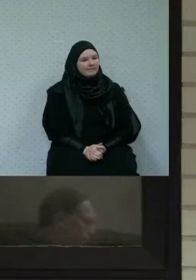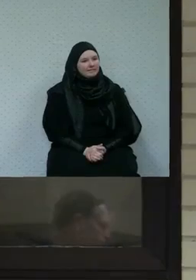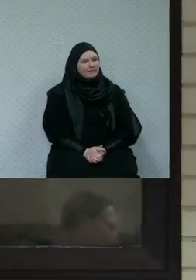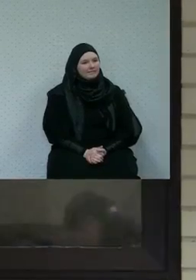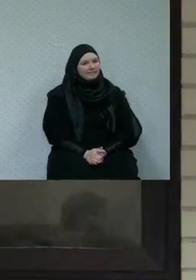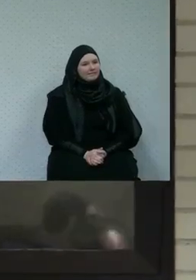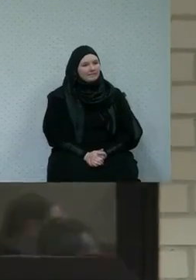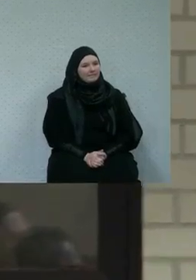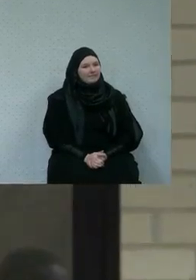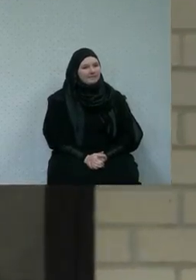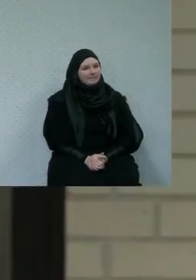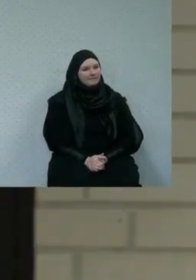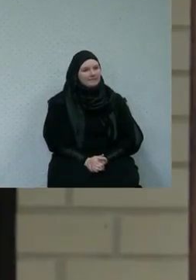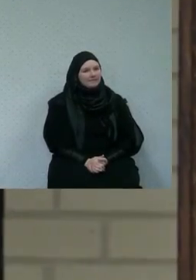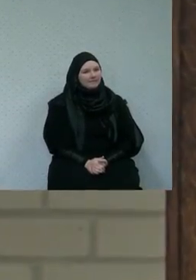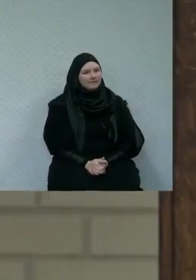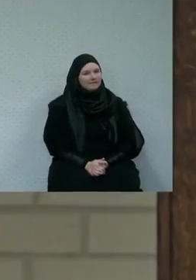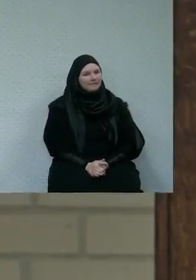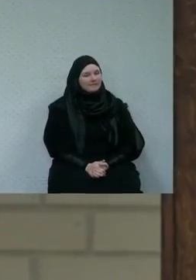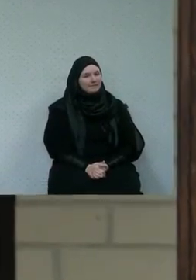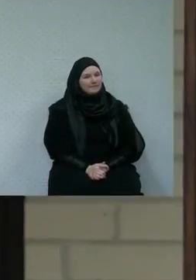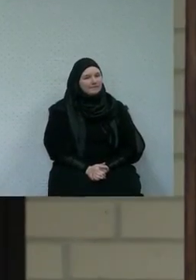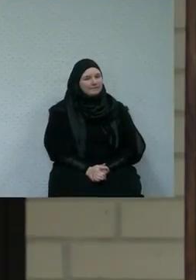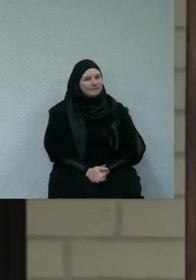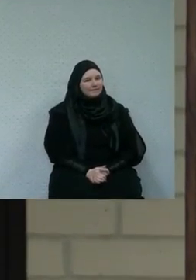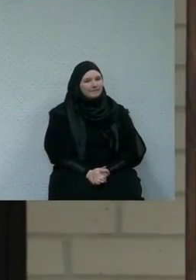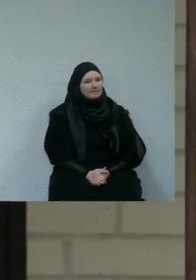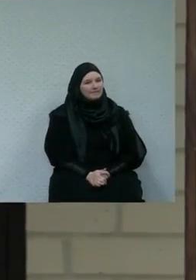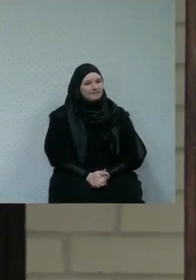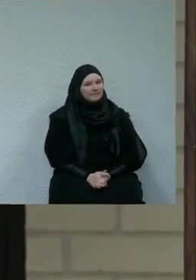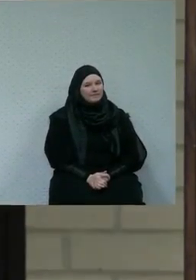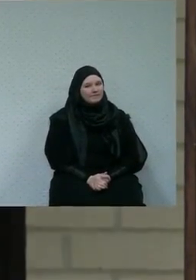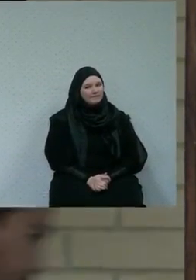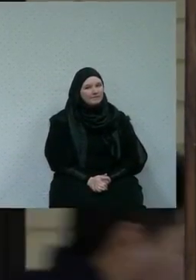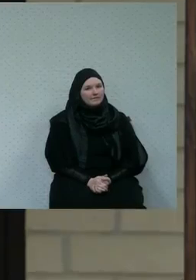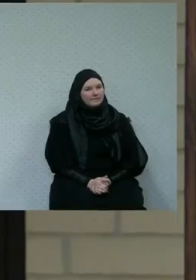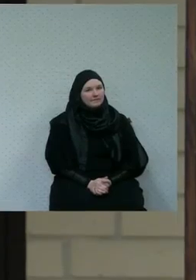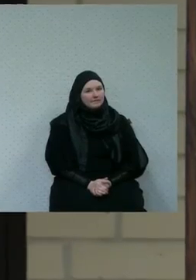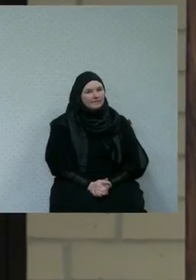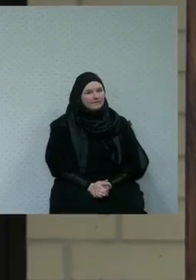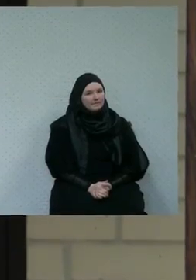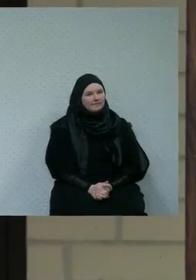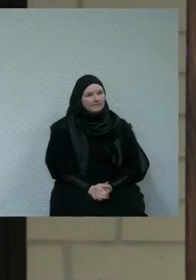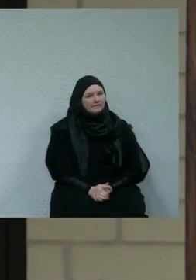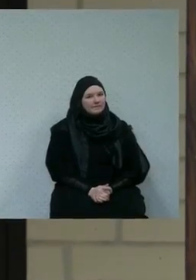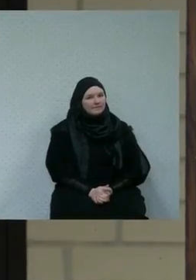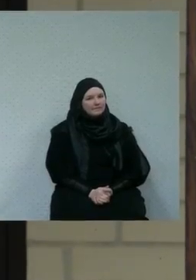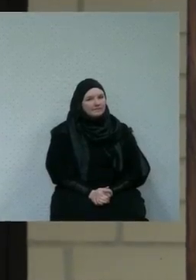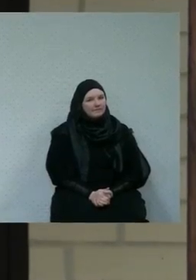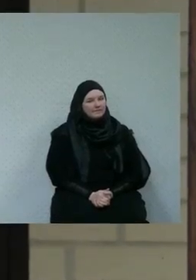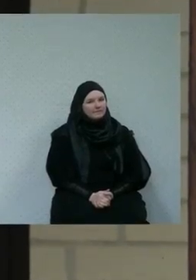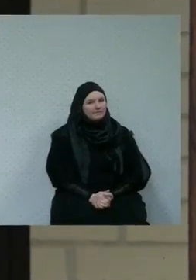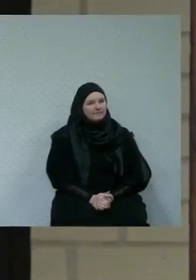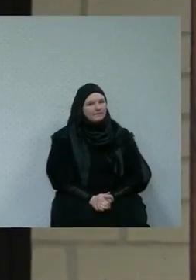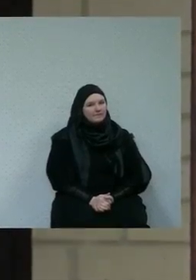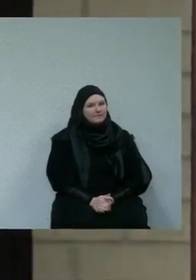أن سيدنا ومولانا وعظيمنا وزعيمنا وحبيبنا محمدا صلى الله عليه وسلم قد